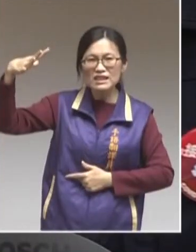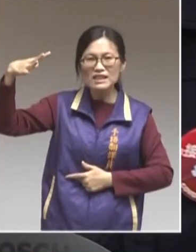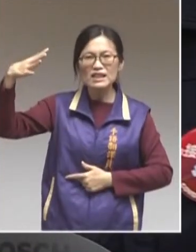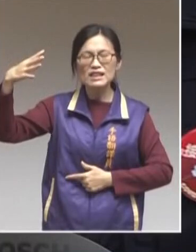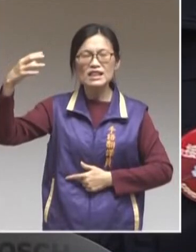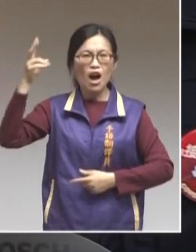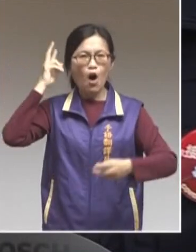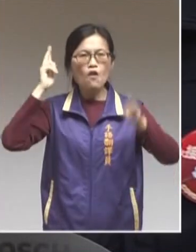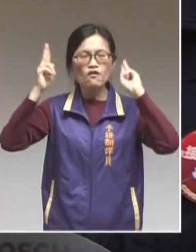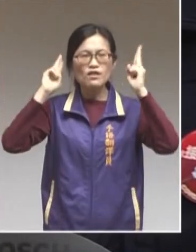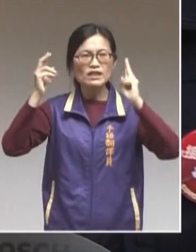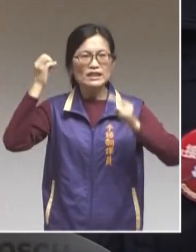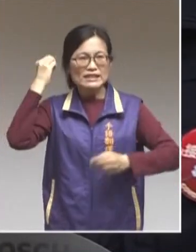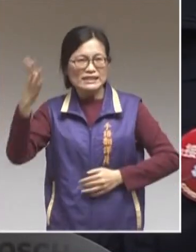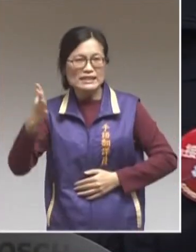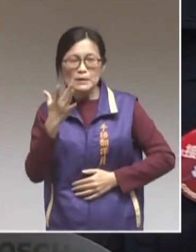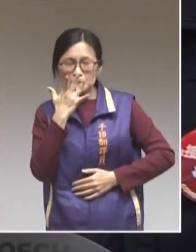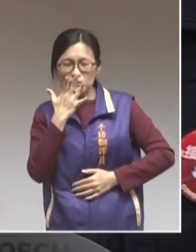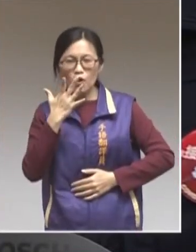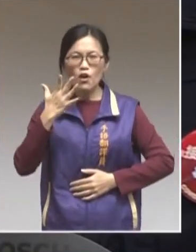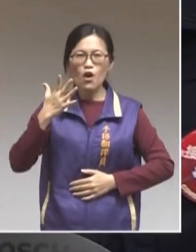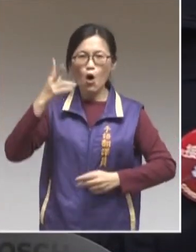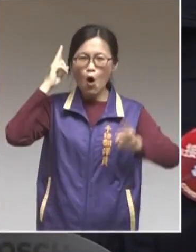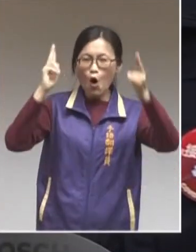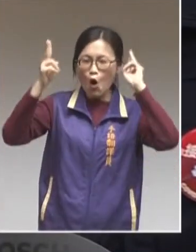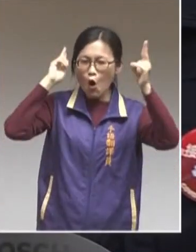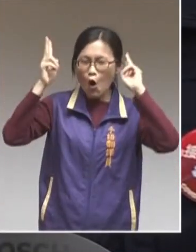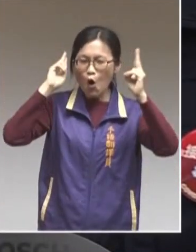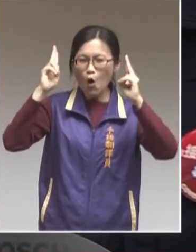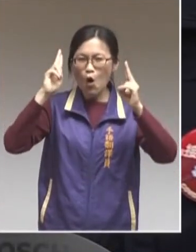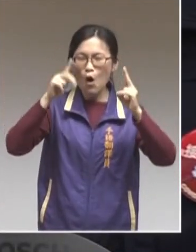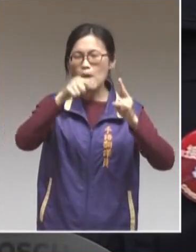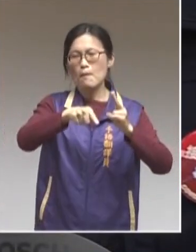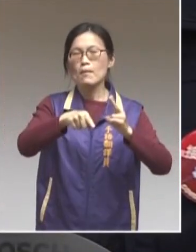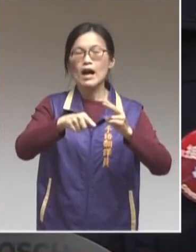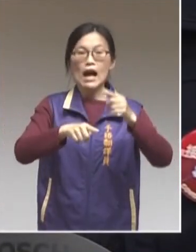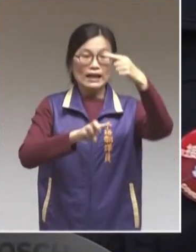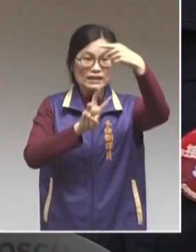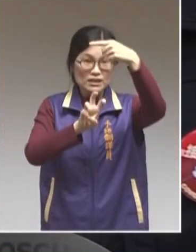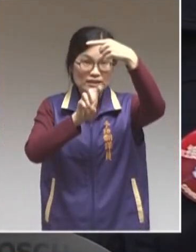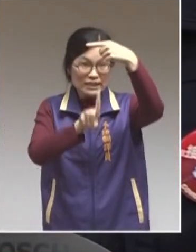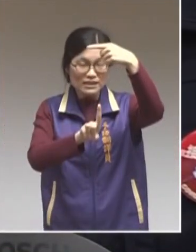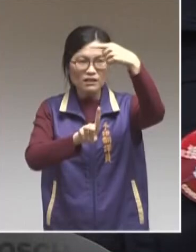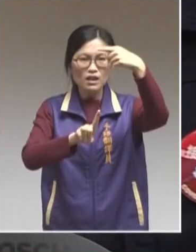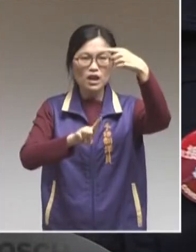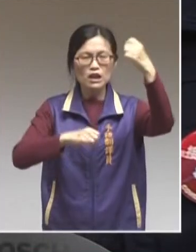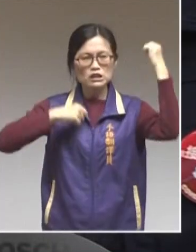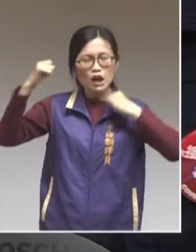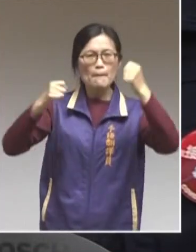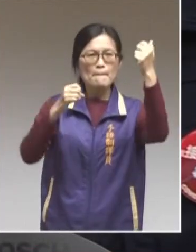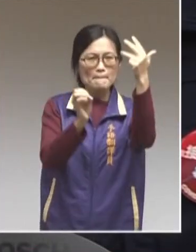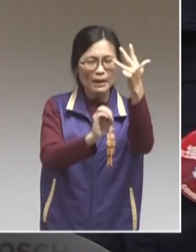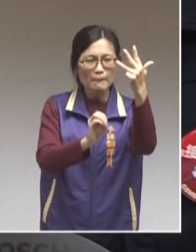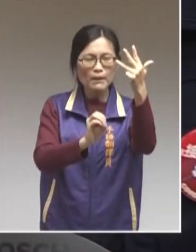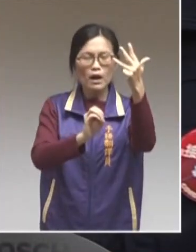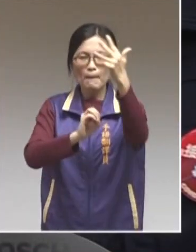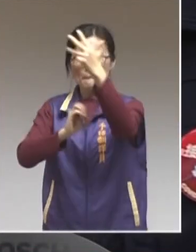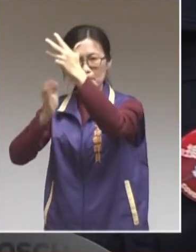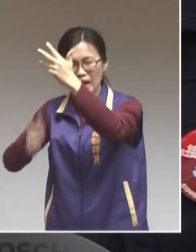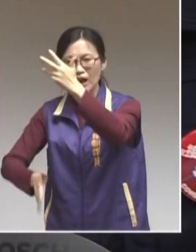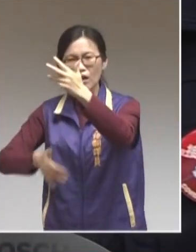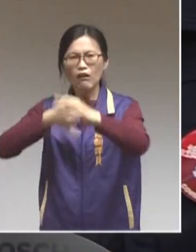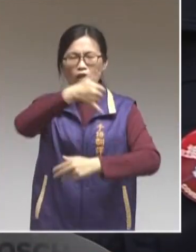意发廊这边，曾经这边停留。1月31号早上8点到8点半，